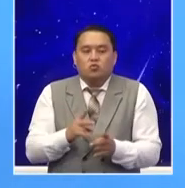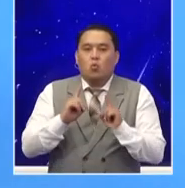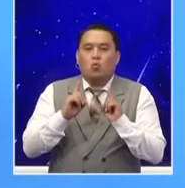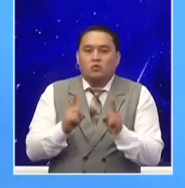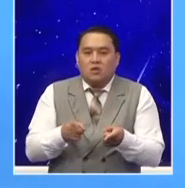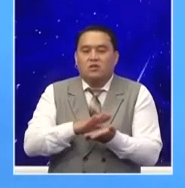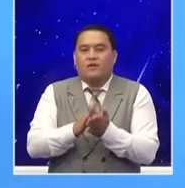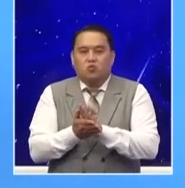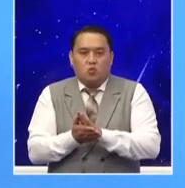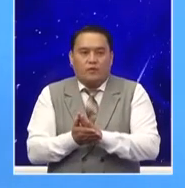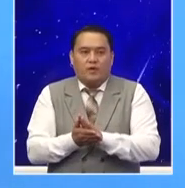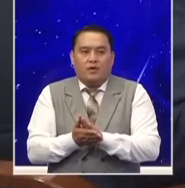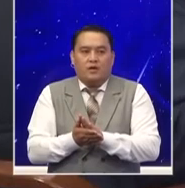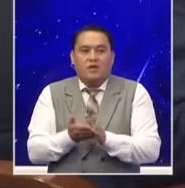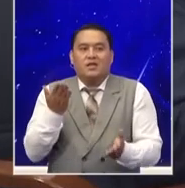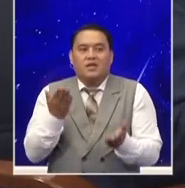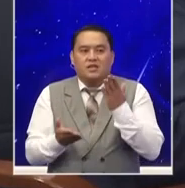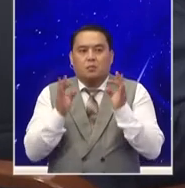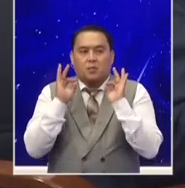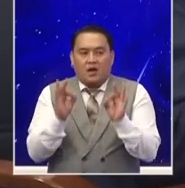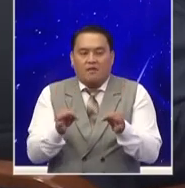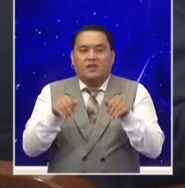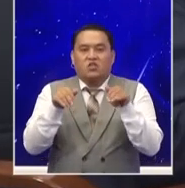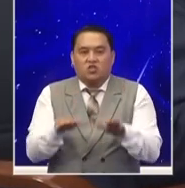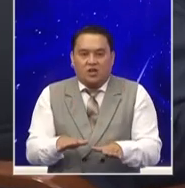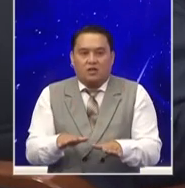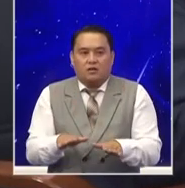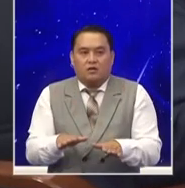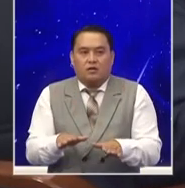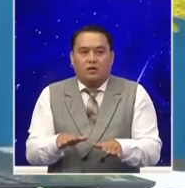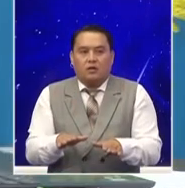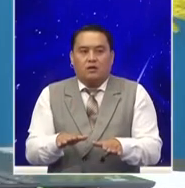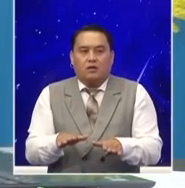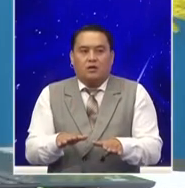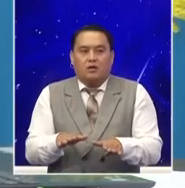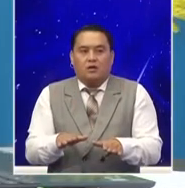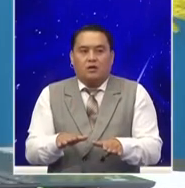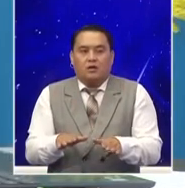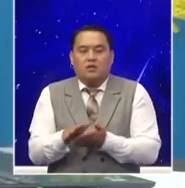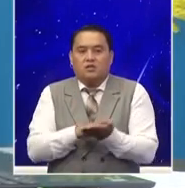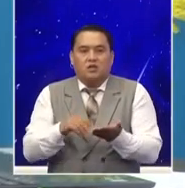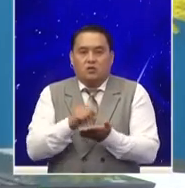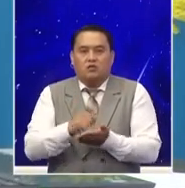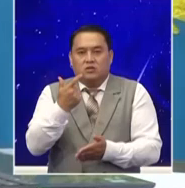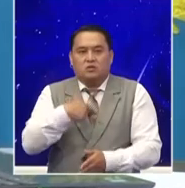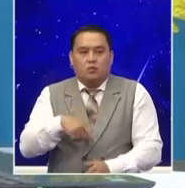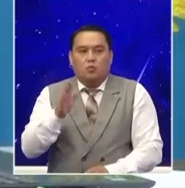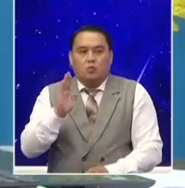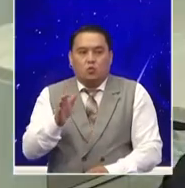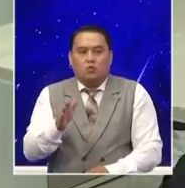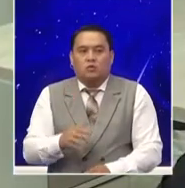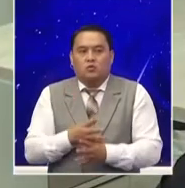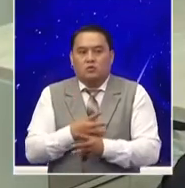условия. Вот, если мы правильно будем решать, вот, и искоренить можно, само собой оно